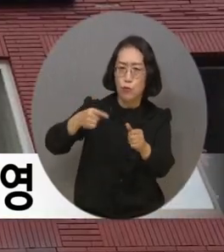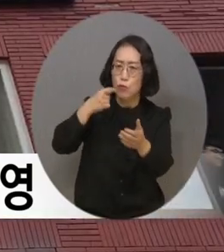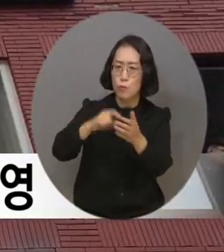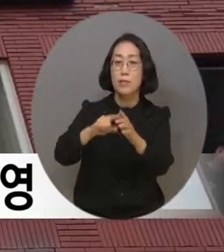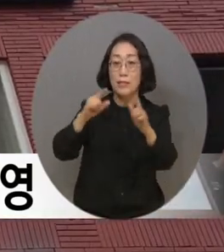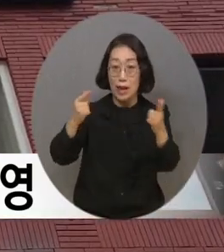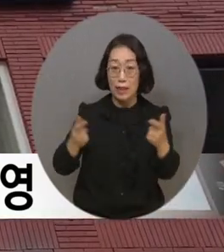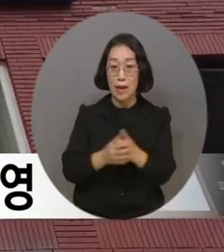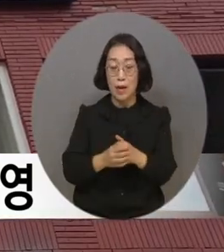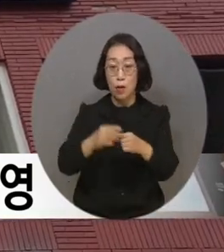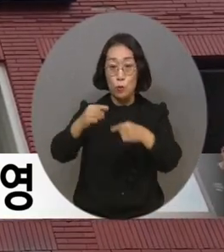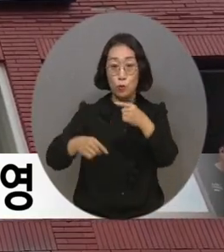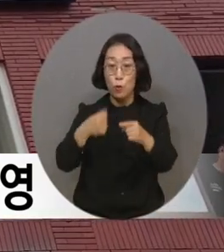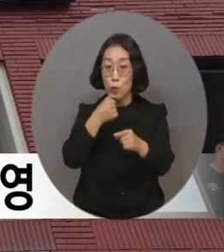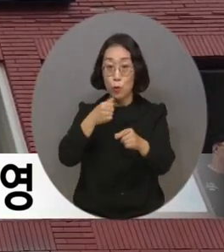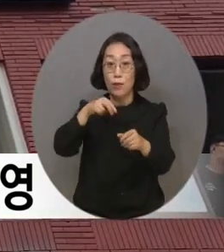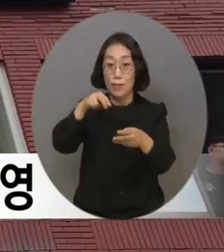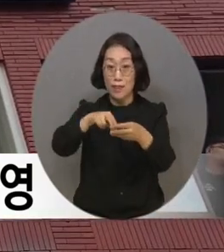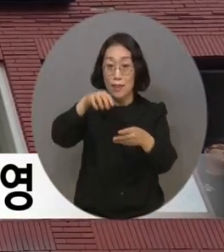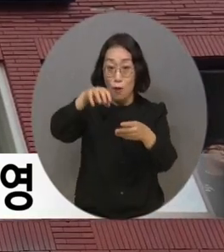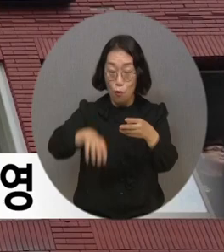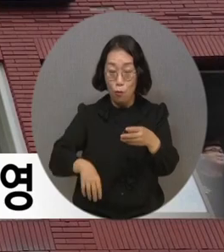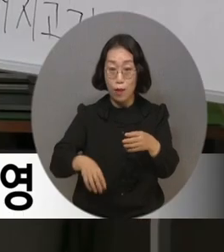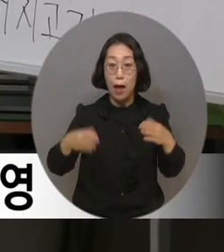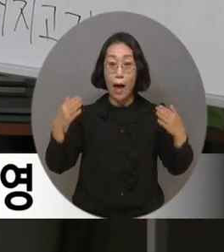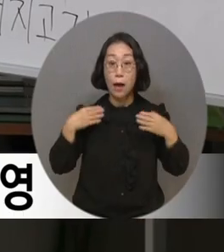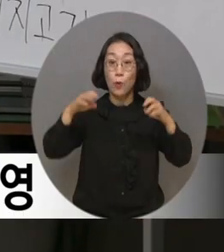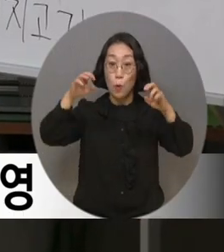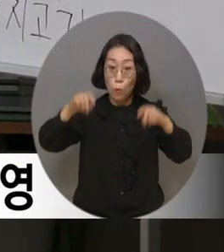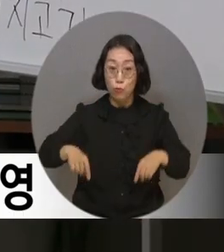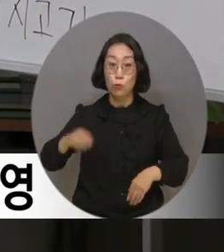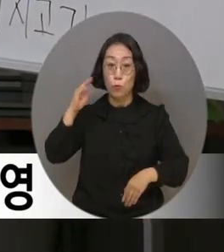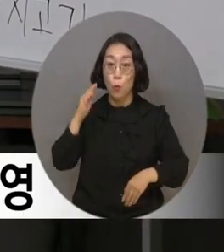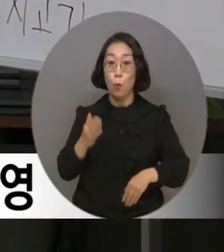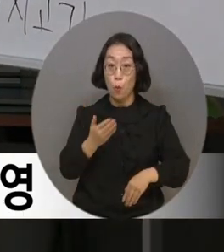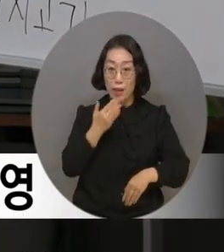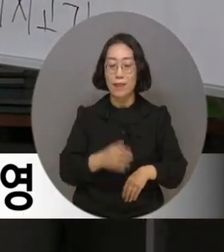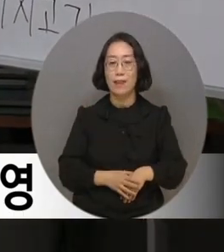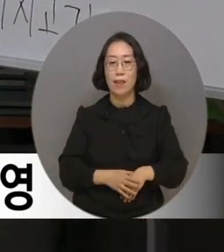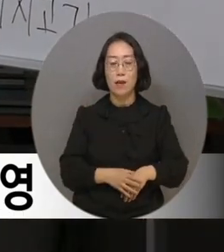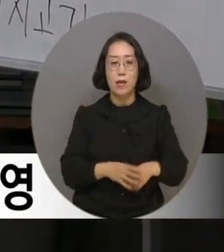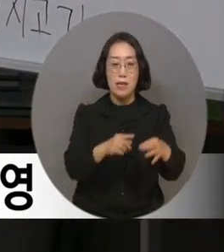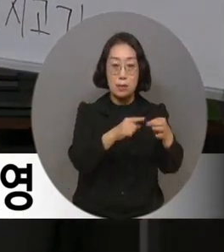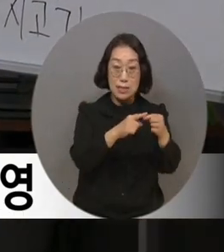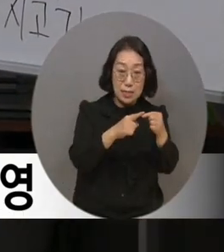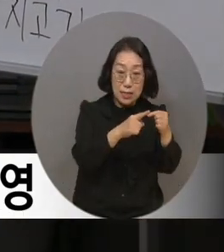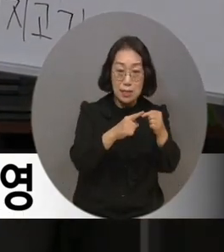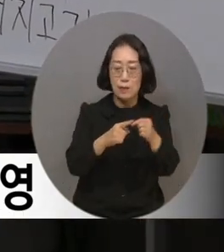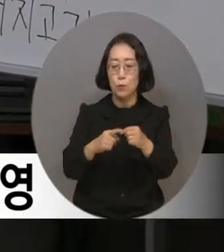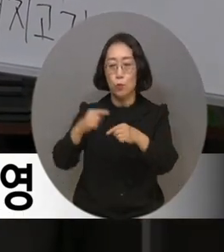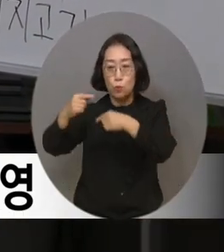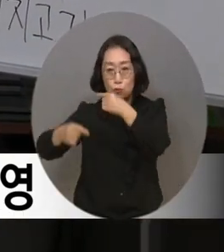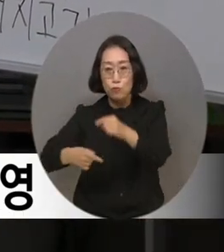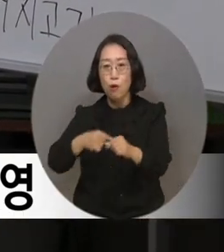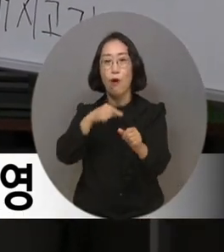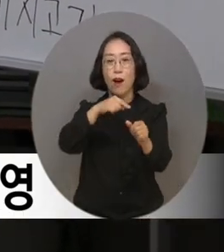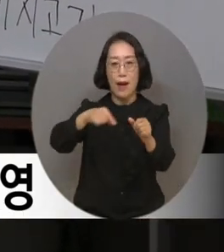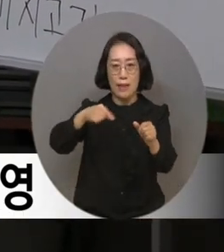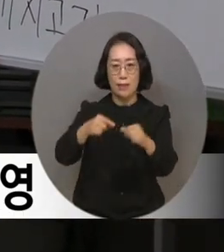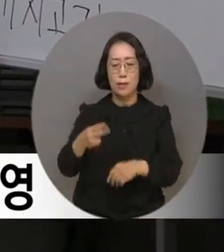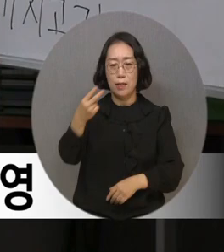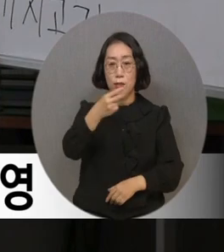수어통역센터는 배움의 기회를 놓친 농인에게 수어와 한글을 가르치는 농아인 문외교실을 지난